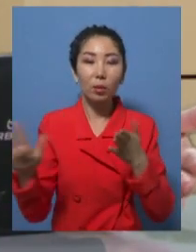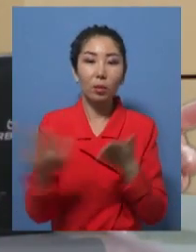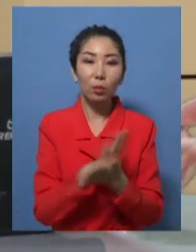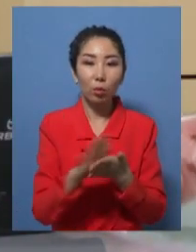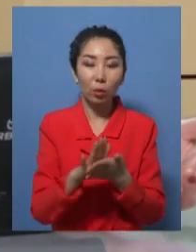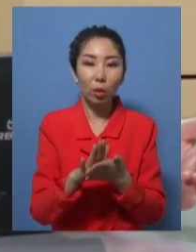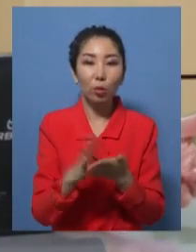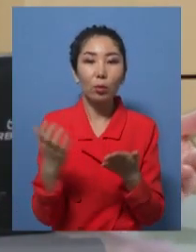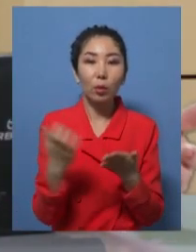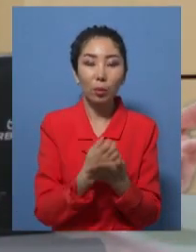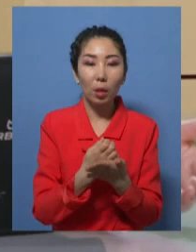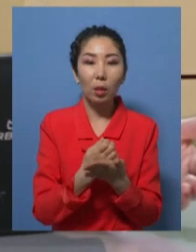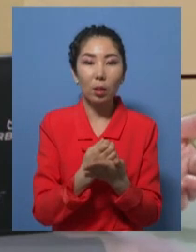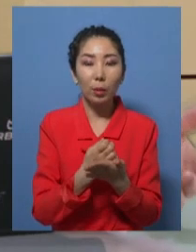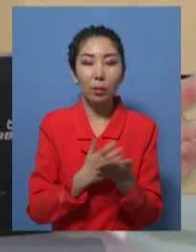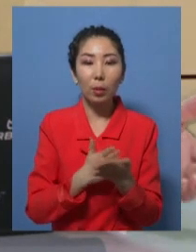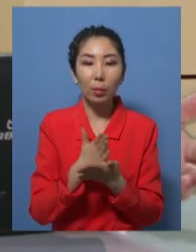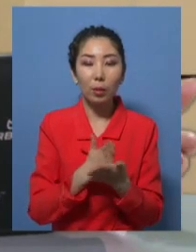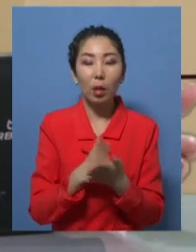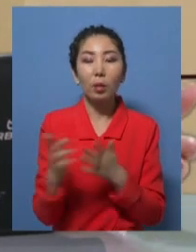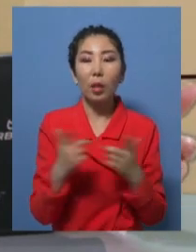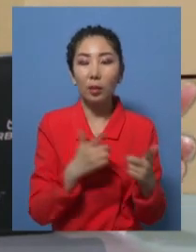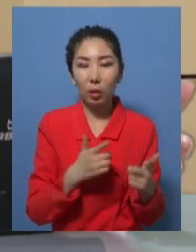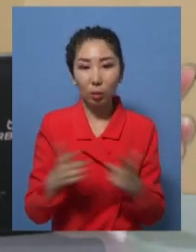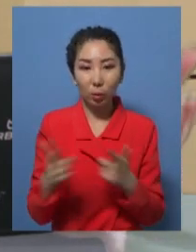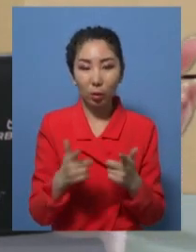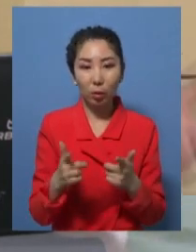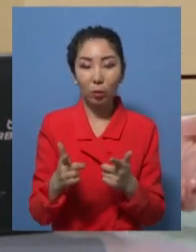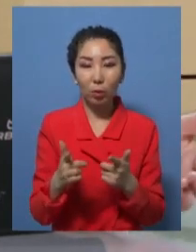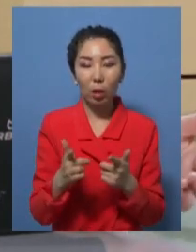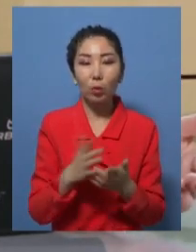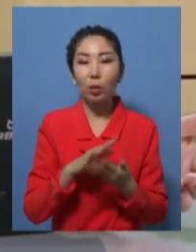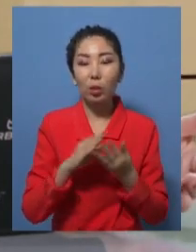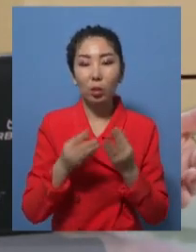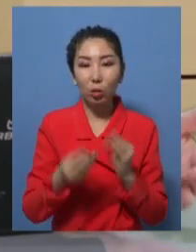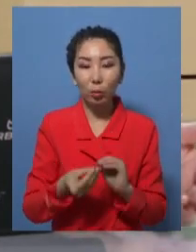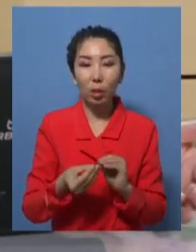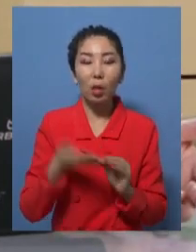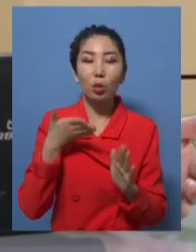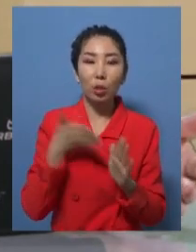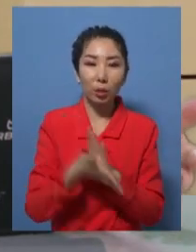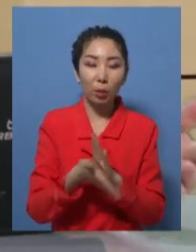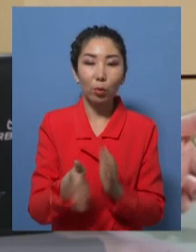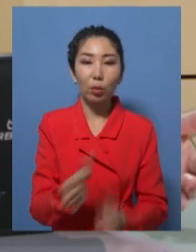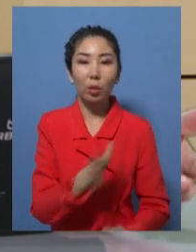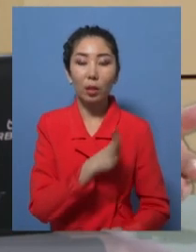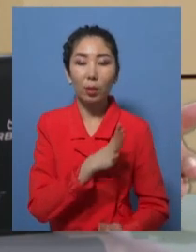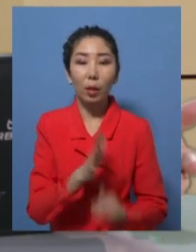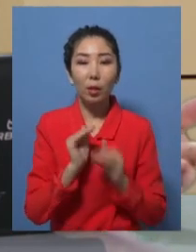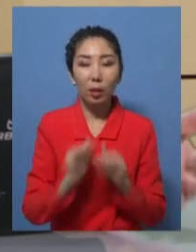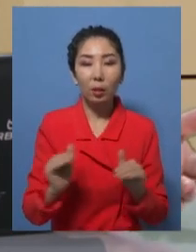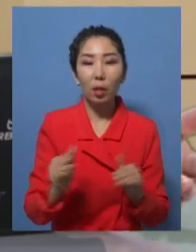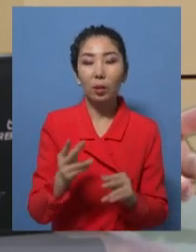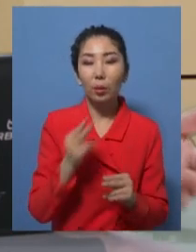ұтып алғандар тамақтың сапасына мән бермейді, дайындадық па, дайындықтықтық дейді. Соның нәтижесінде көбіне шығындар болып жатады,